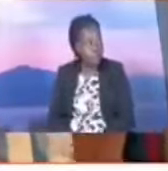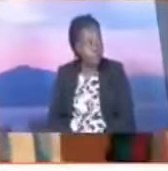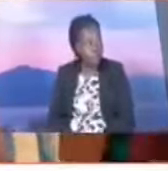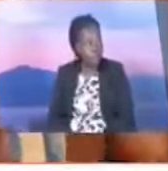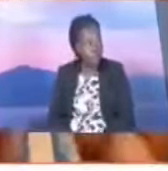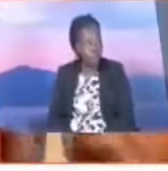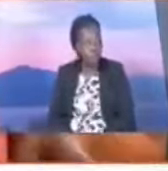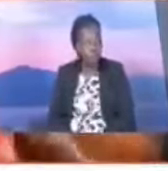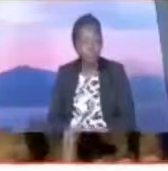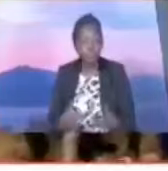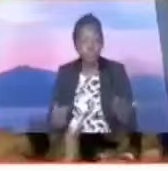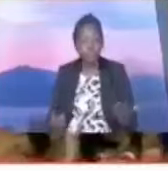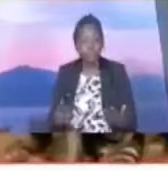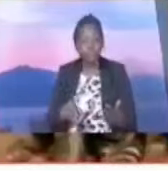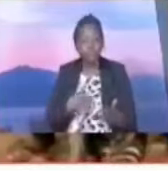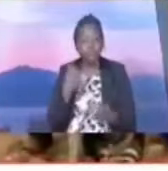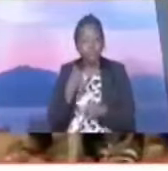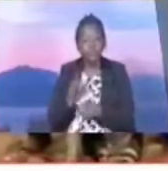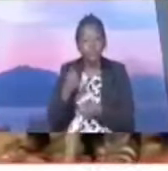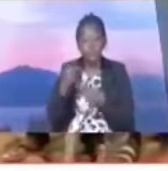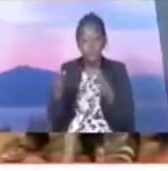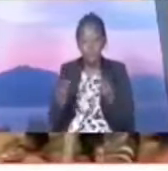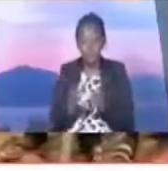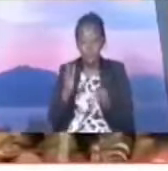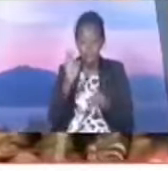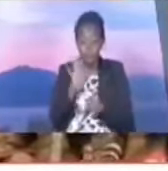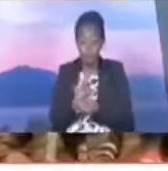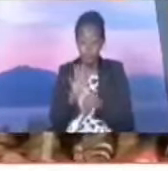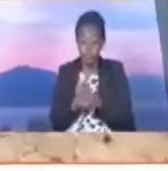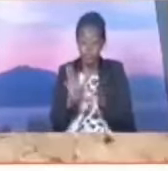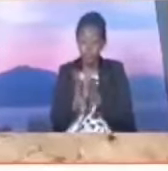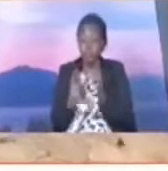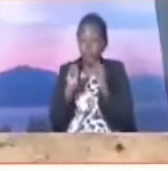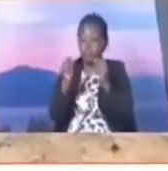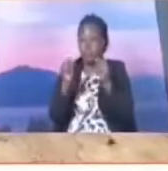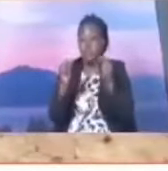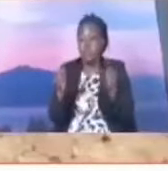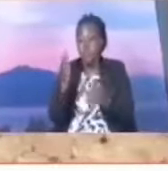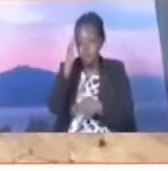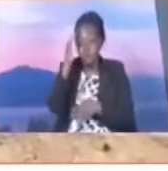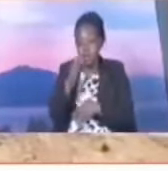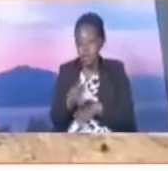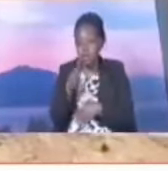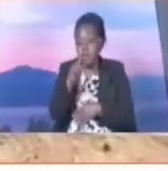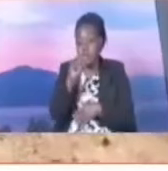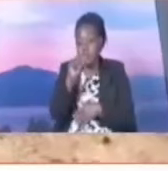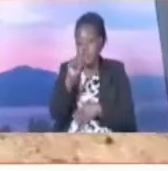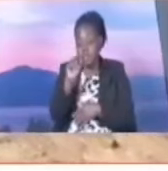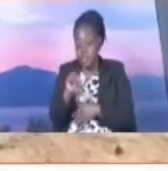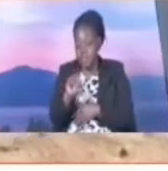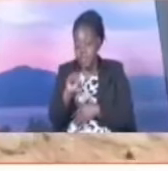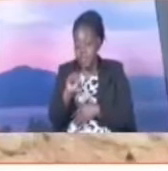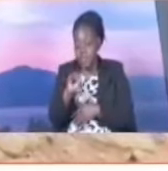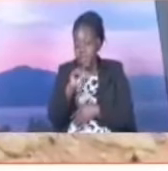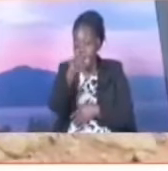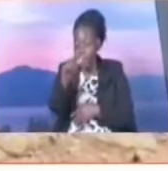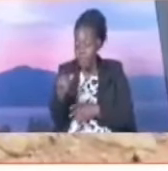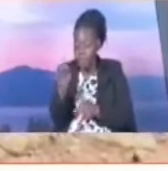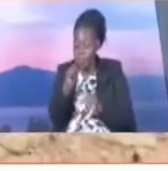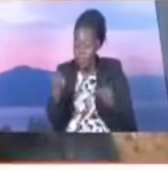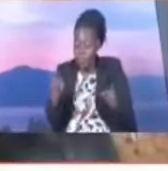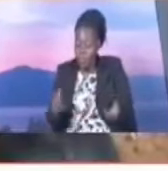wano wa muganda wange muko. Ekifo kino kikulimu abasamiza okuli Vincent Lubega amanyiddwa nga Dinti ne Munnemala Lugondo ng'abatuuze okwekyawa